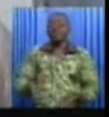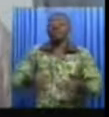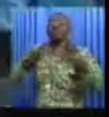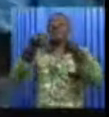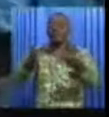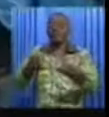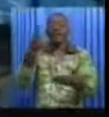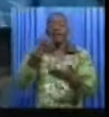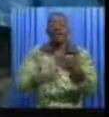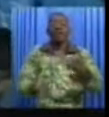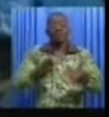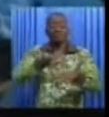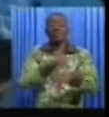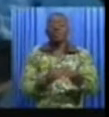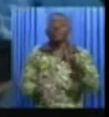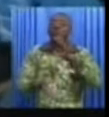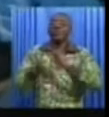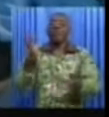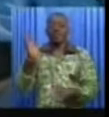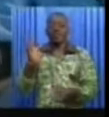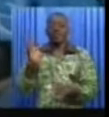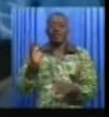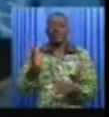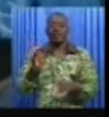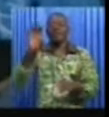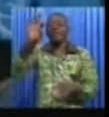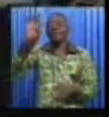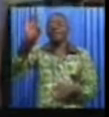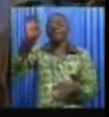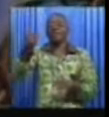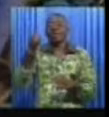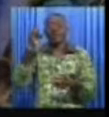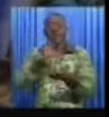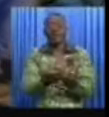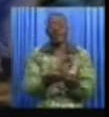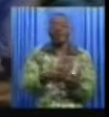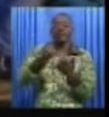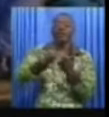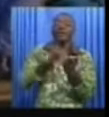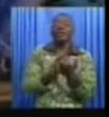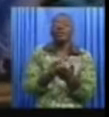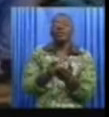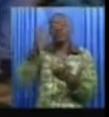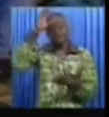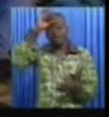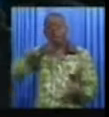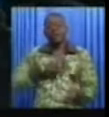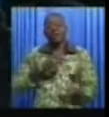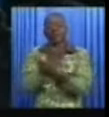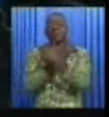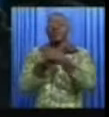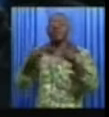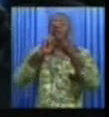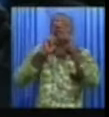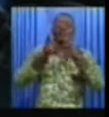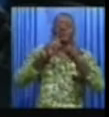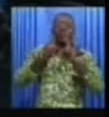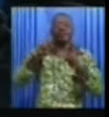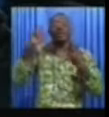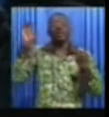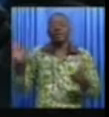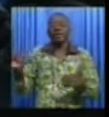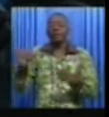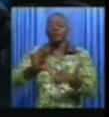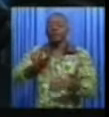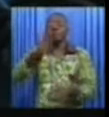à quel moment il faut partir. À cette 9e édition du Festival de films sur les droits humains et la liberté d'expression, les festivaliers vont tenter de